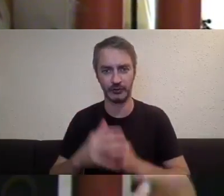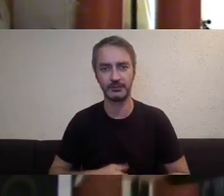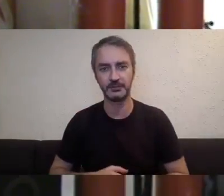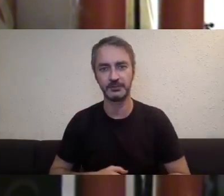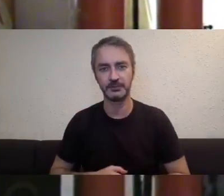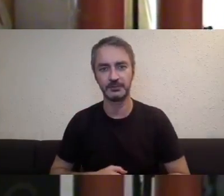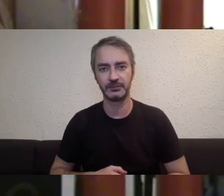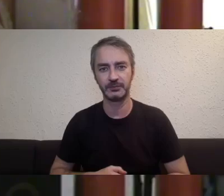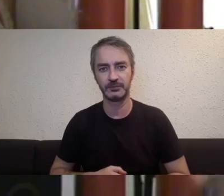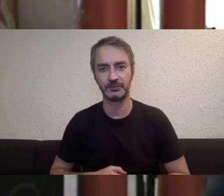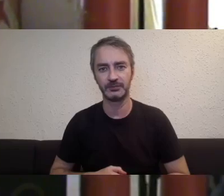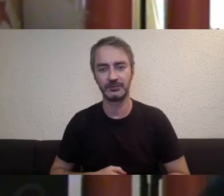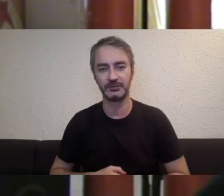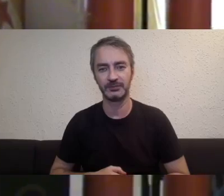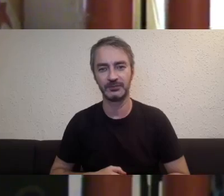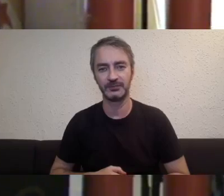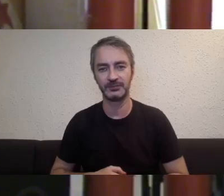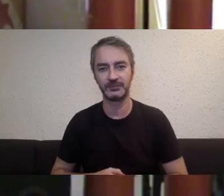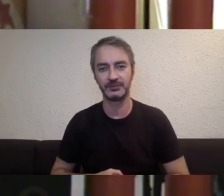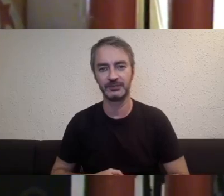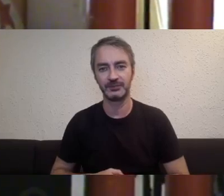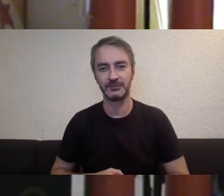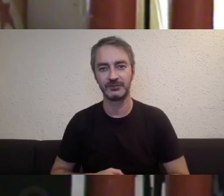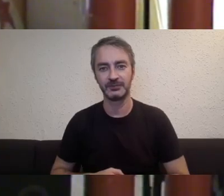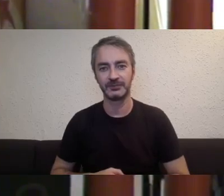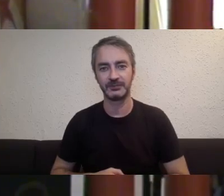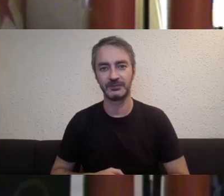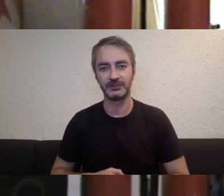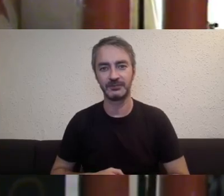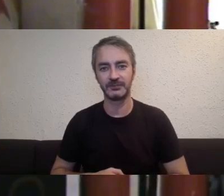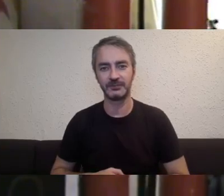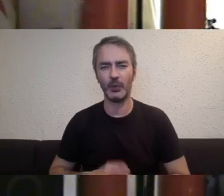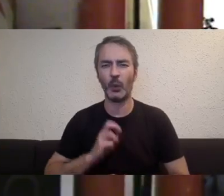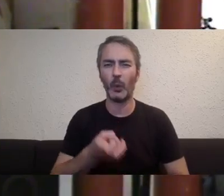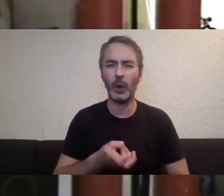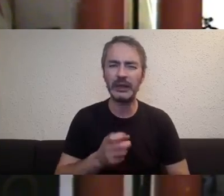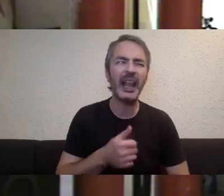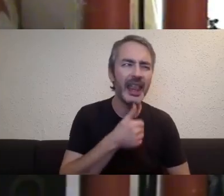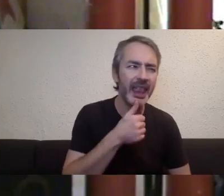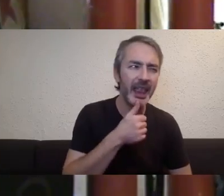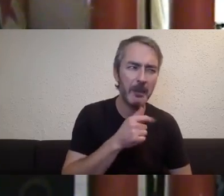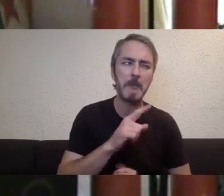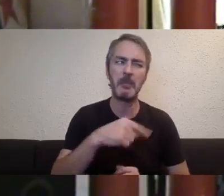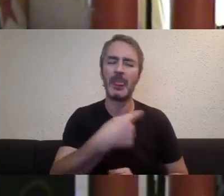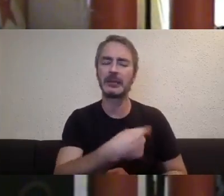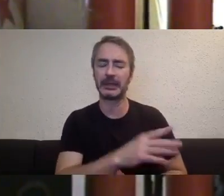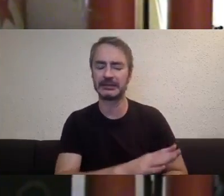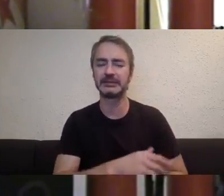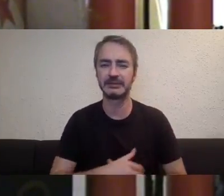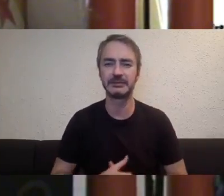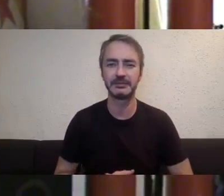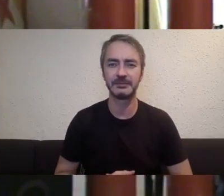Joves Independentistes Revolucionaris... Fas? No, això va ser una sèrie d'experiència. No? Ho estàvem des de